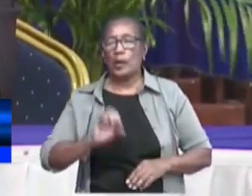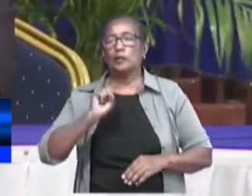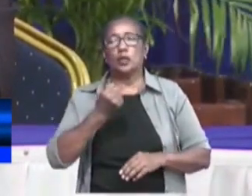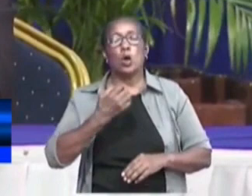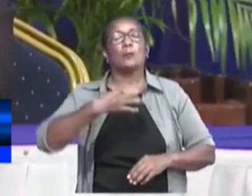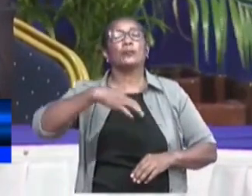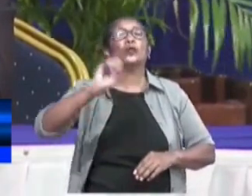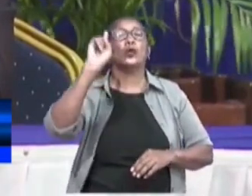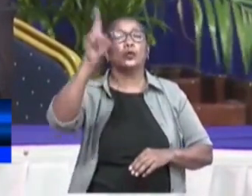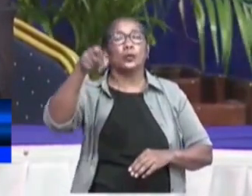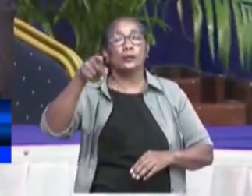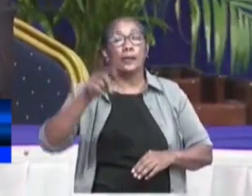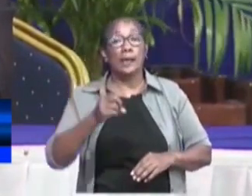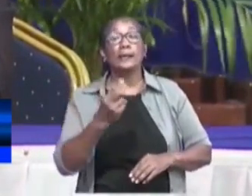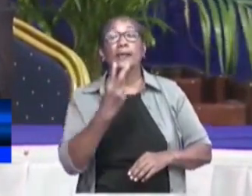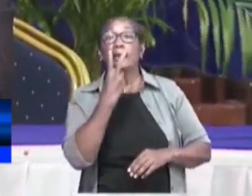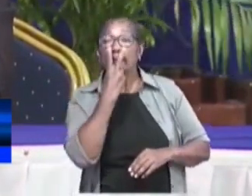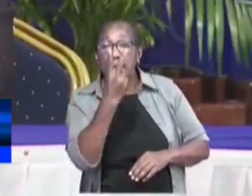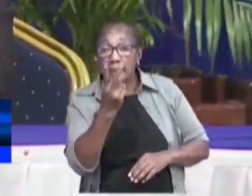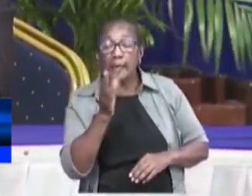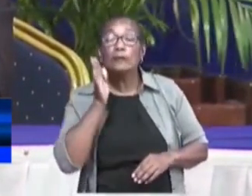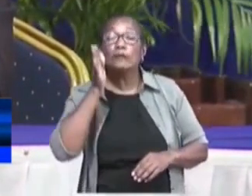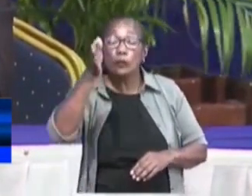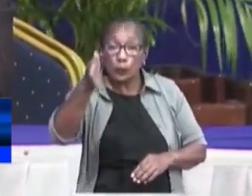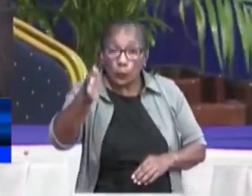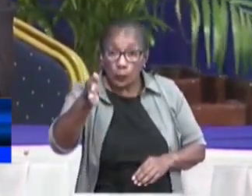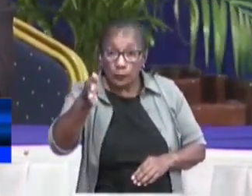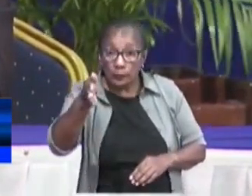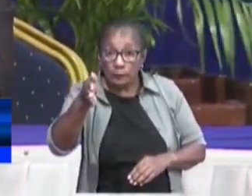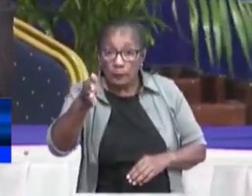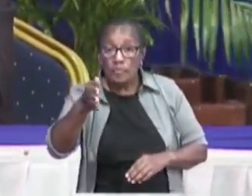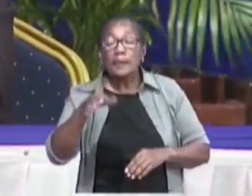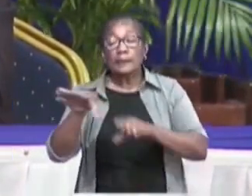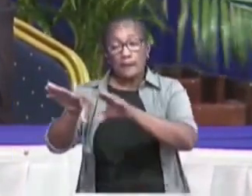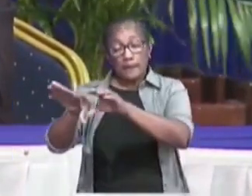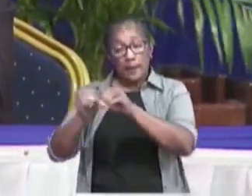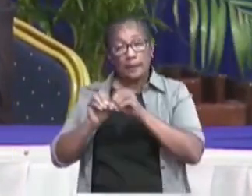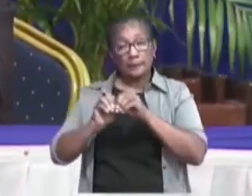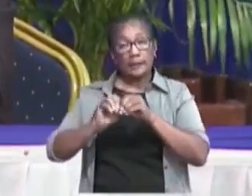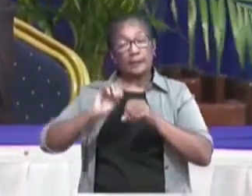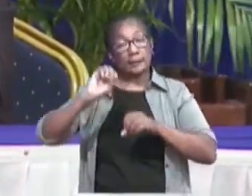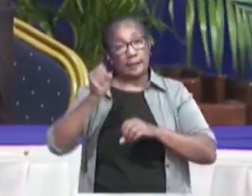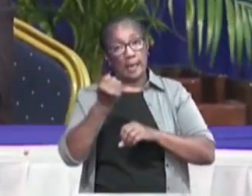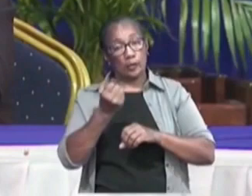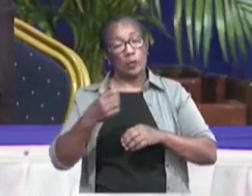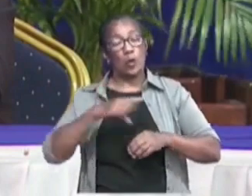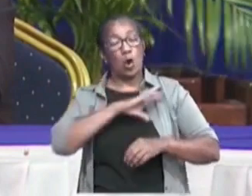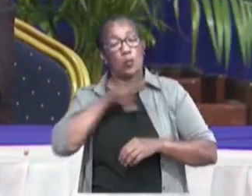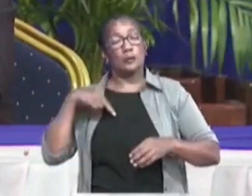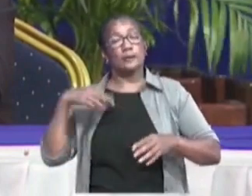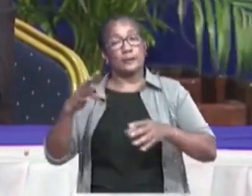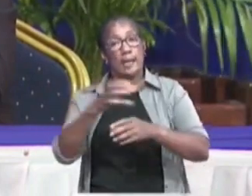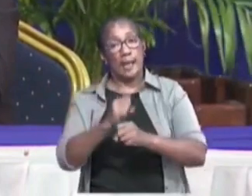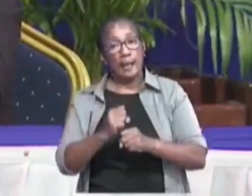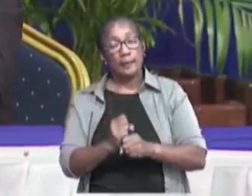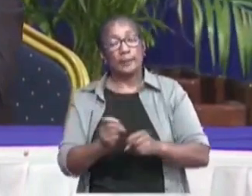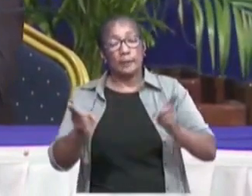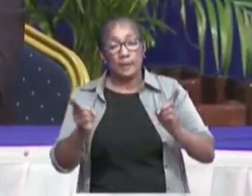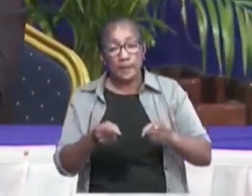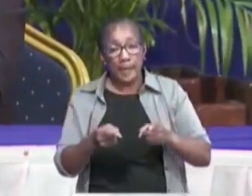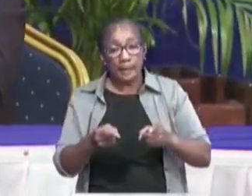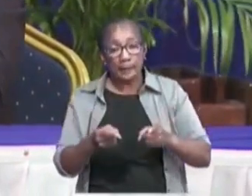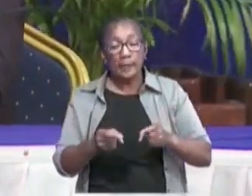te gaan. Kijk vooruit. De maatregelen zijn daar om ons te helpen. Besperk dat ding, verspreid